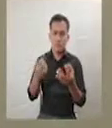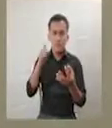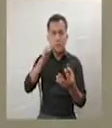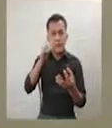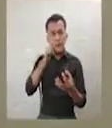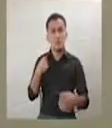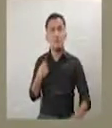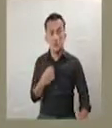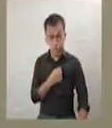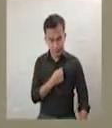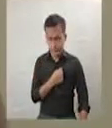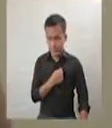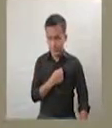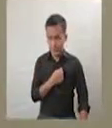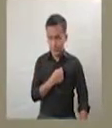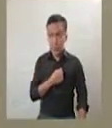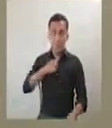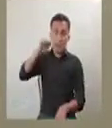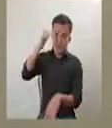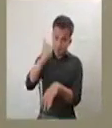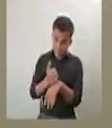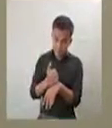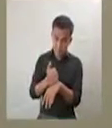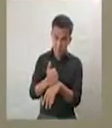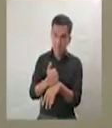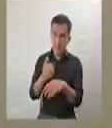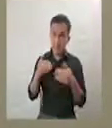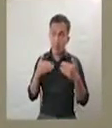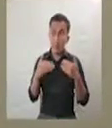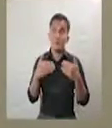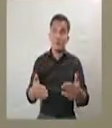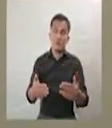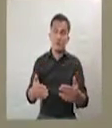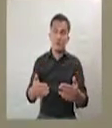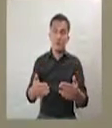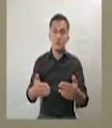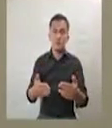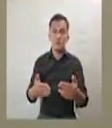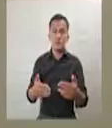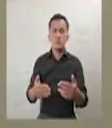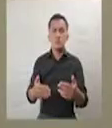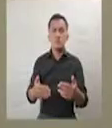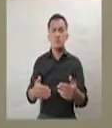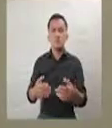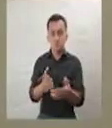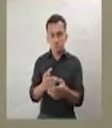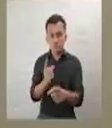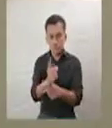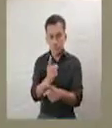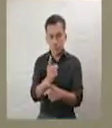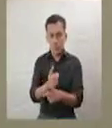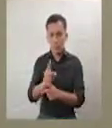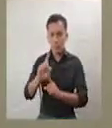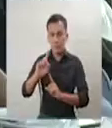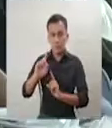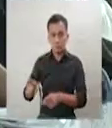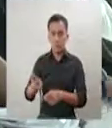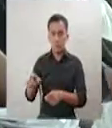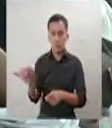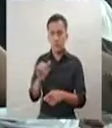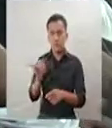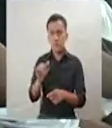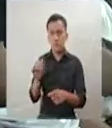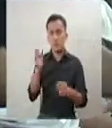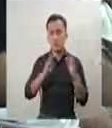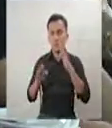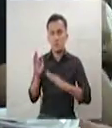isulong ang makatuwirang mga tugon sa ganitong mga problema sa antas ng polisiya. Yung hindi pa